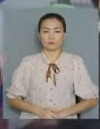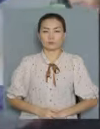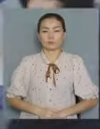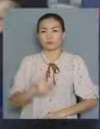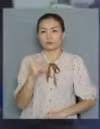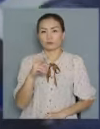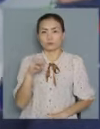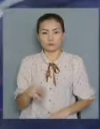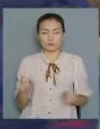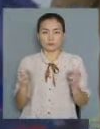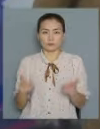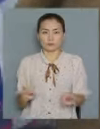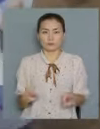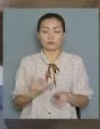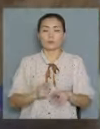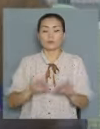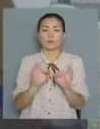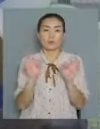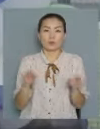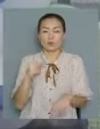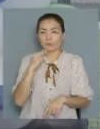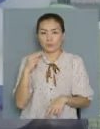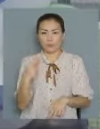жыл толуына орай осындай керемет сапалы